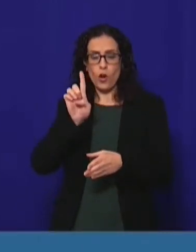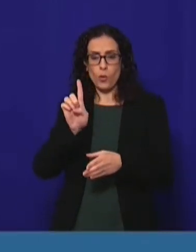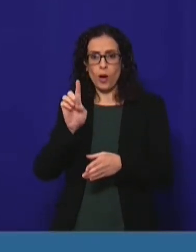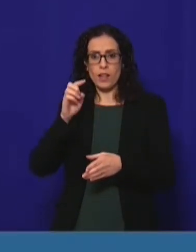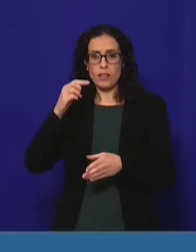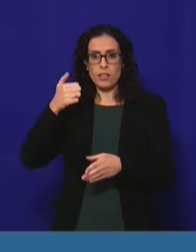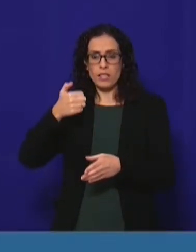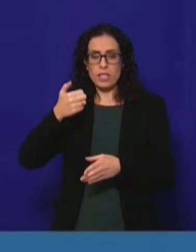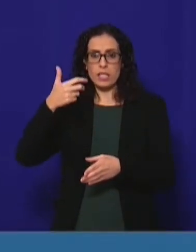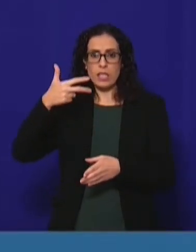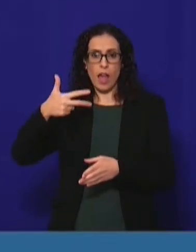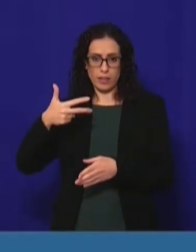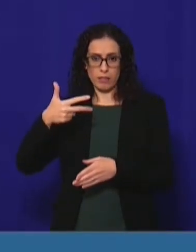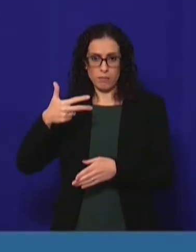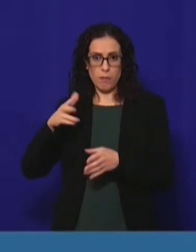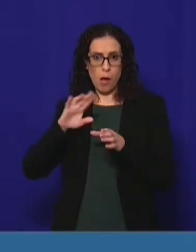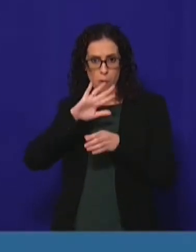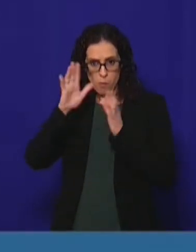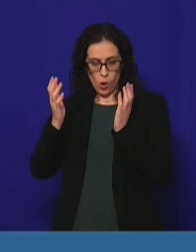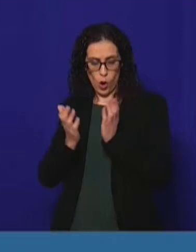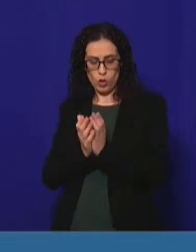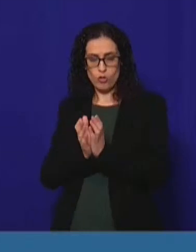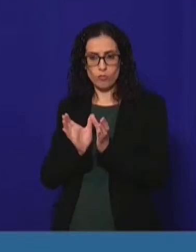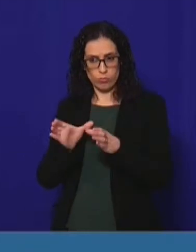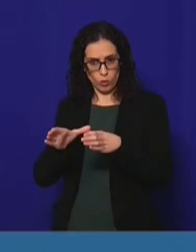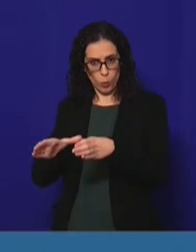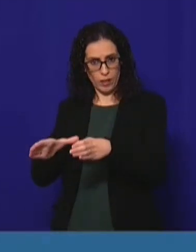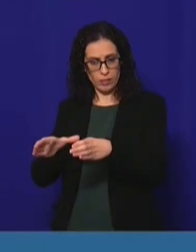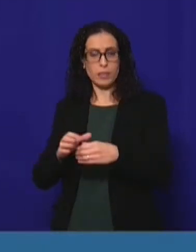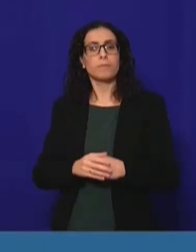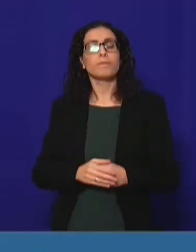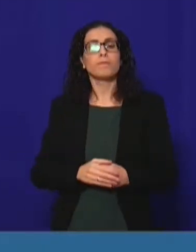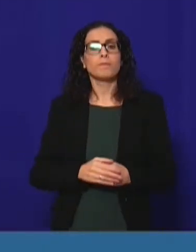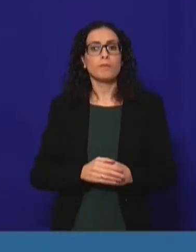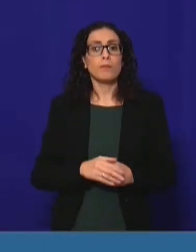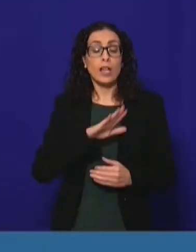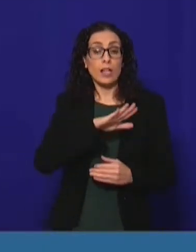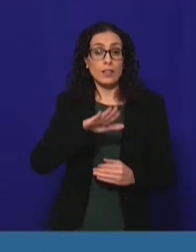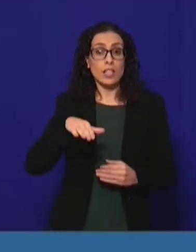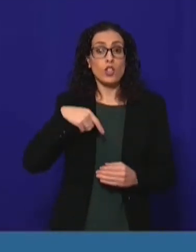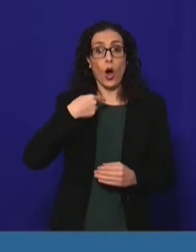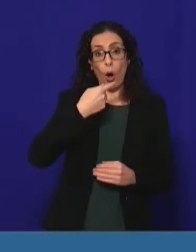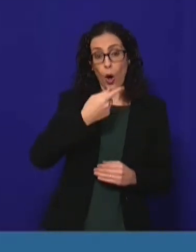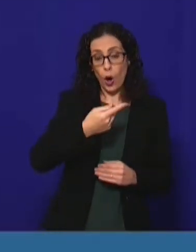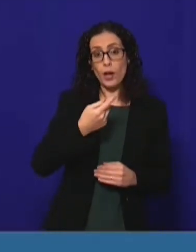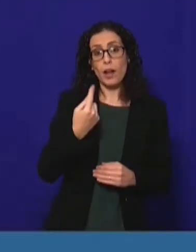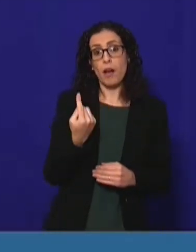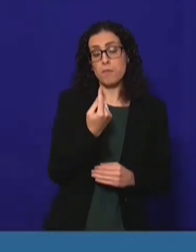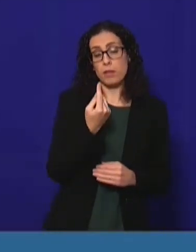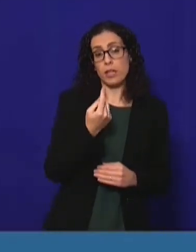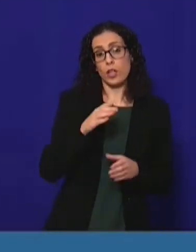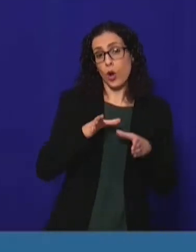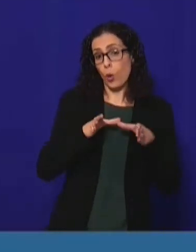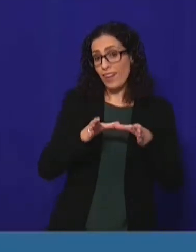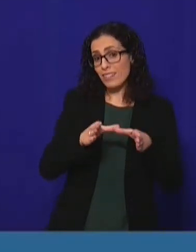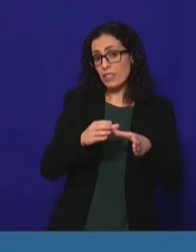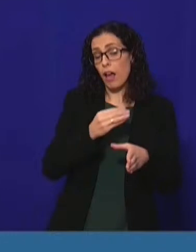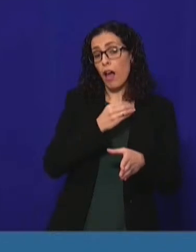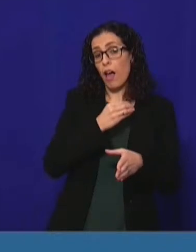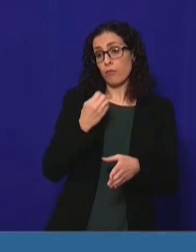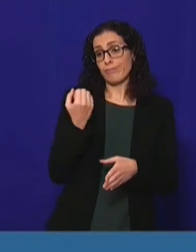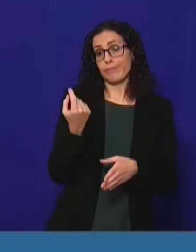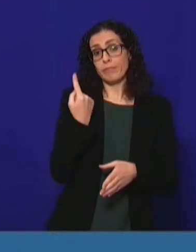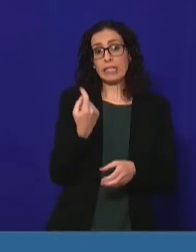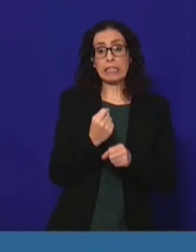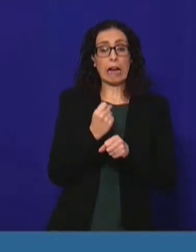4,168. Għandna wkoll numru ta' nies oħrajn li anke għandna healthcare workers li qegħdin f'kwarantina għaliex bħalma tistgħu